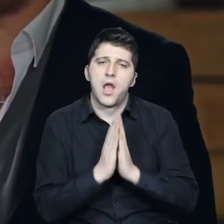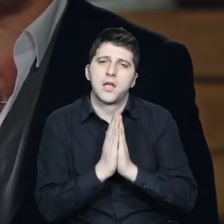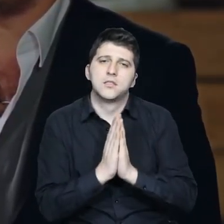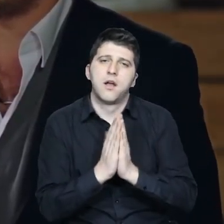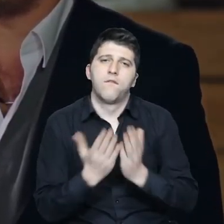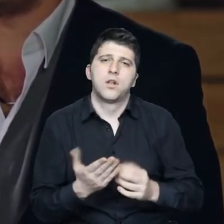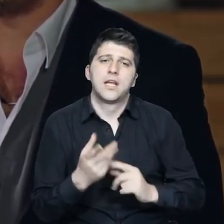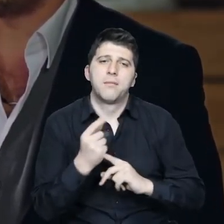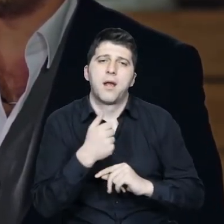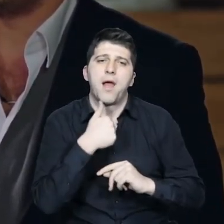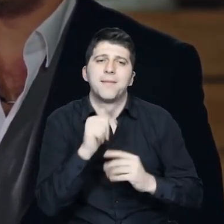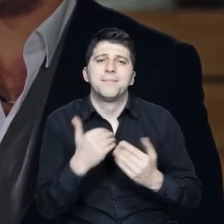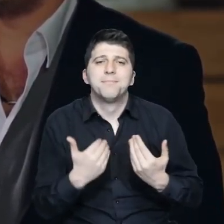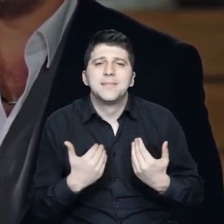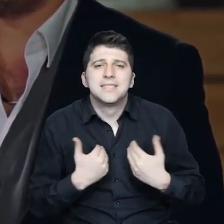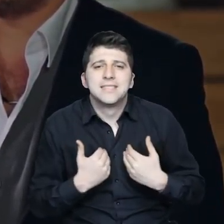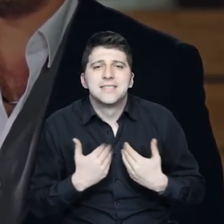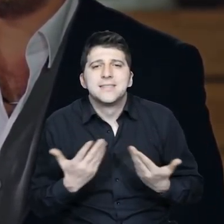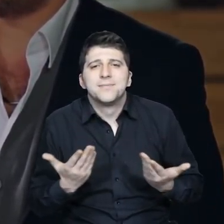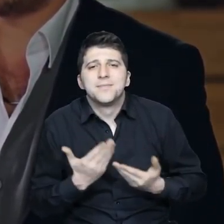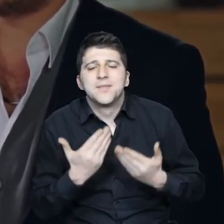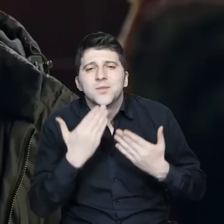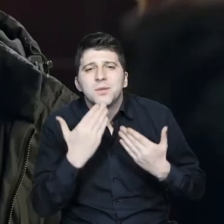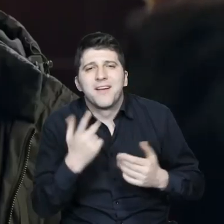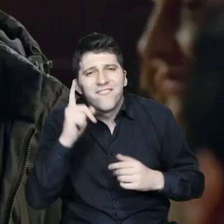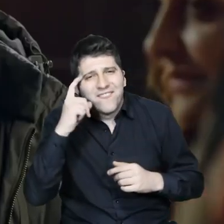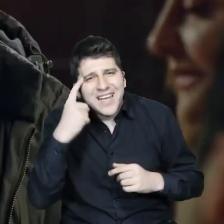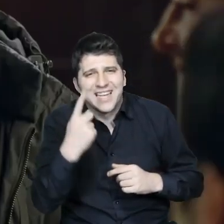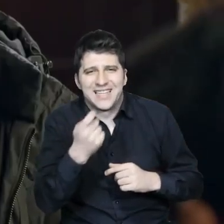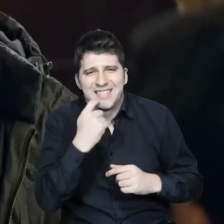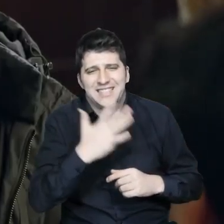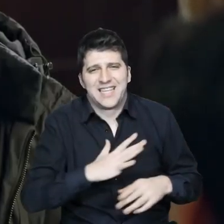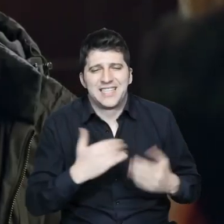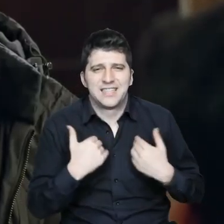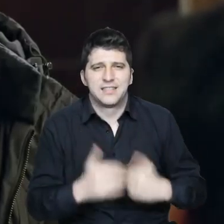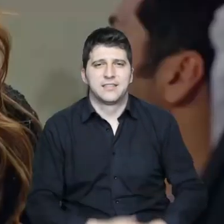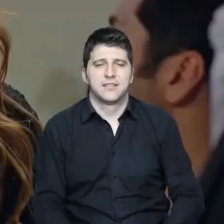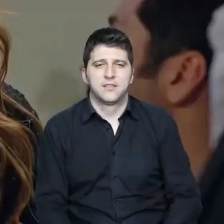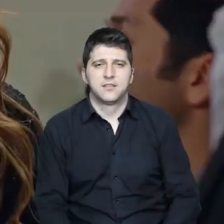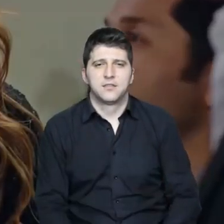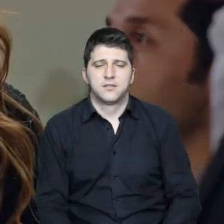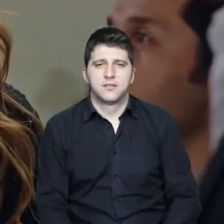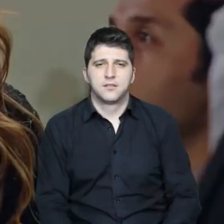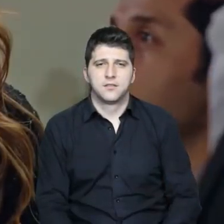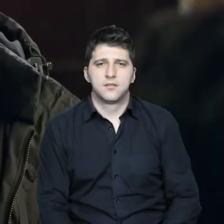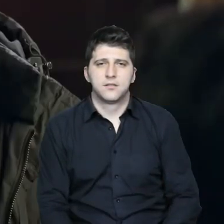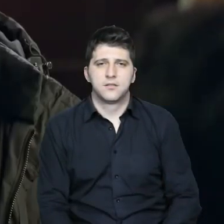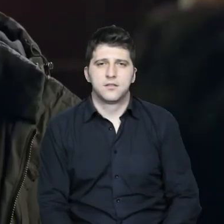Estağfurullah İbrahim abi, biz bir nevi fikrini alalım dedik.